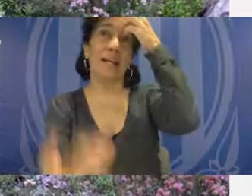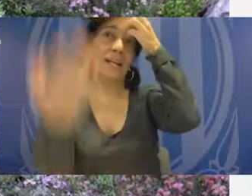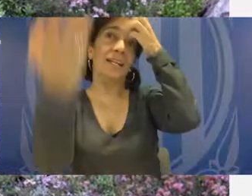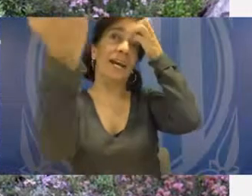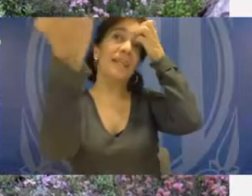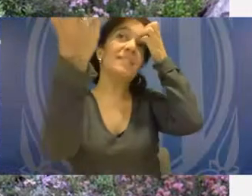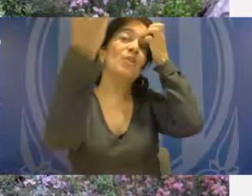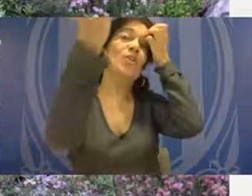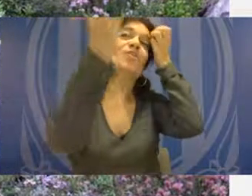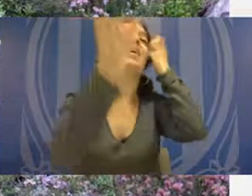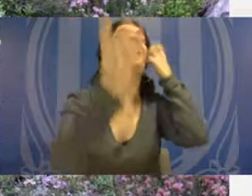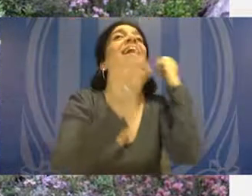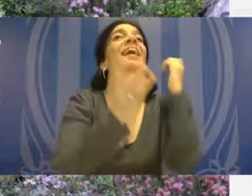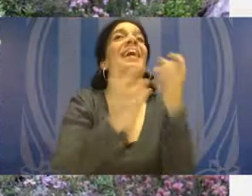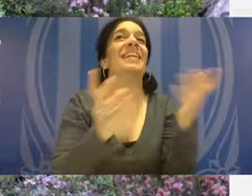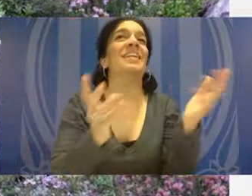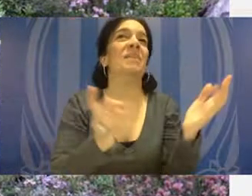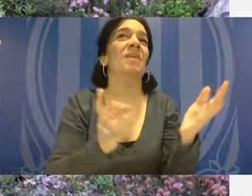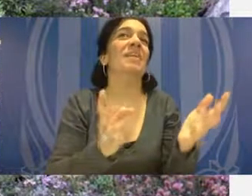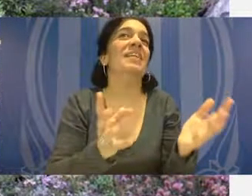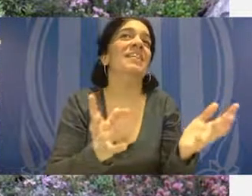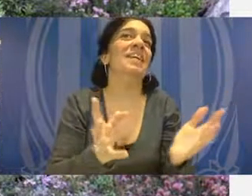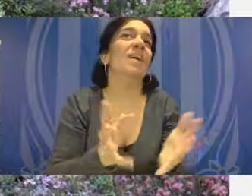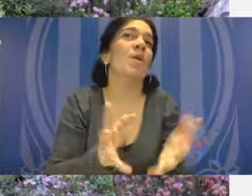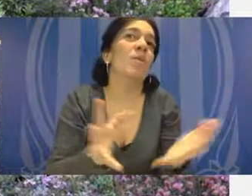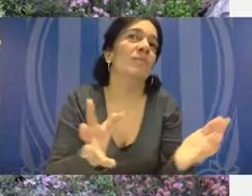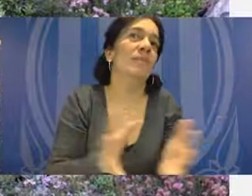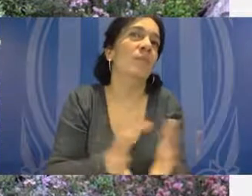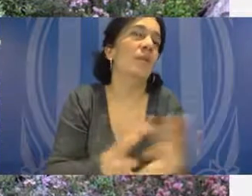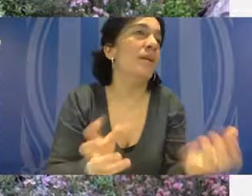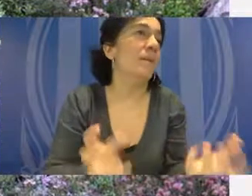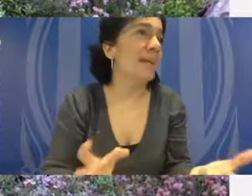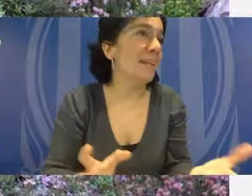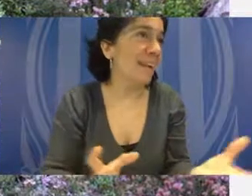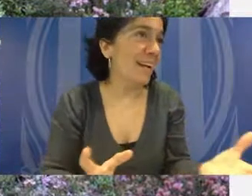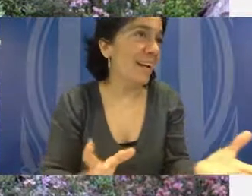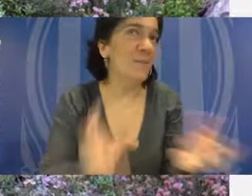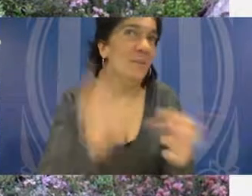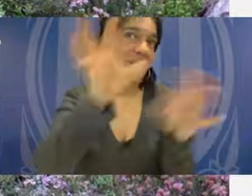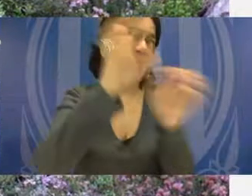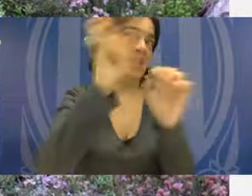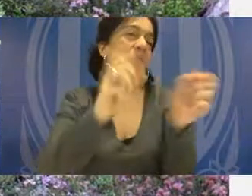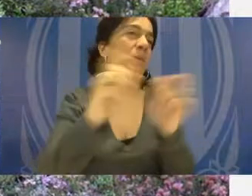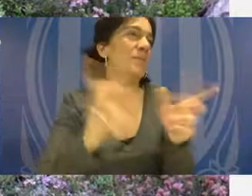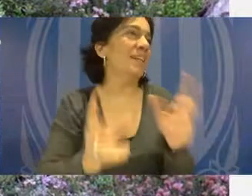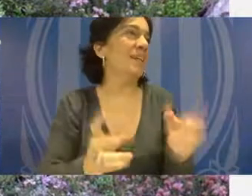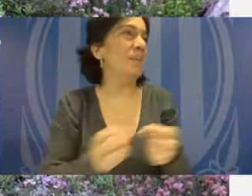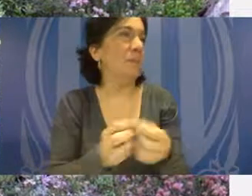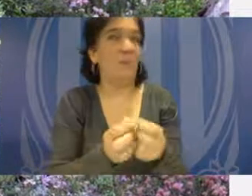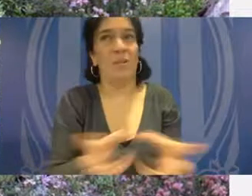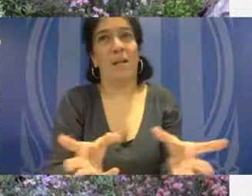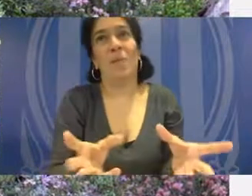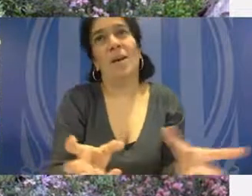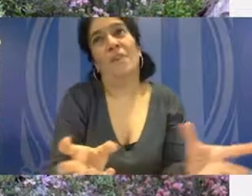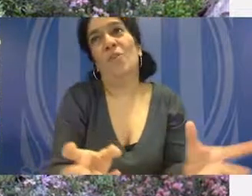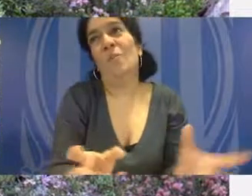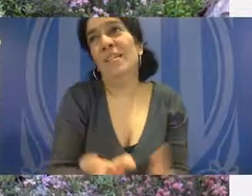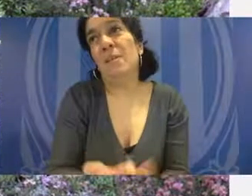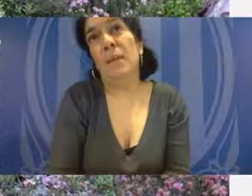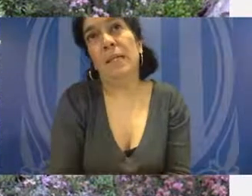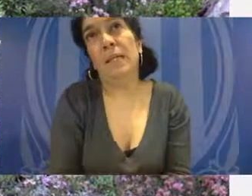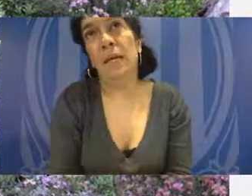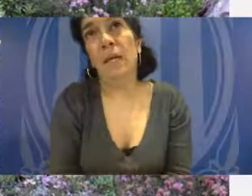simpàtica. En aquest cas, doncs, aquest animalot ens deia com, no us heu llevat encara? O sempre buscant també doncs, alguna